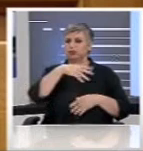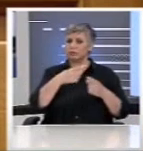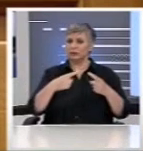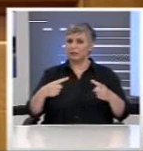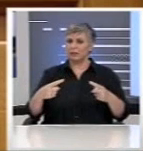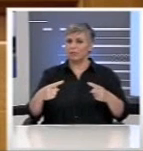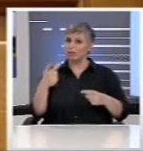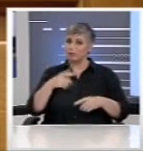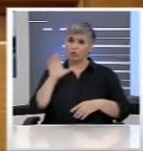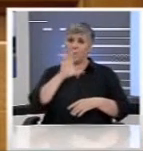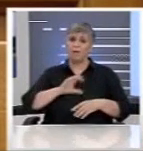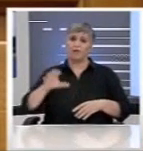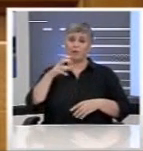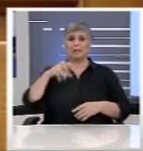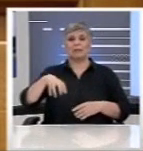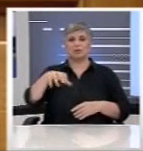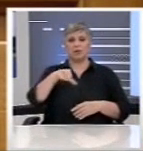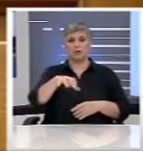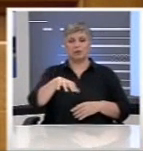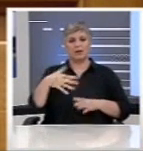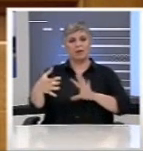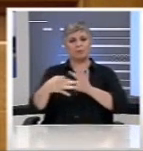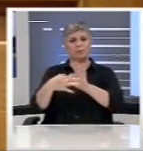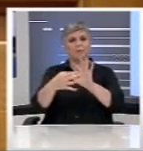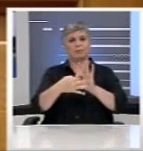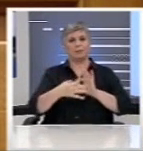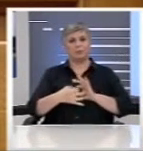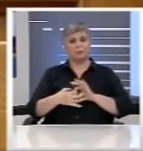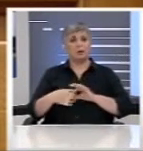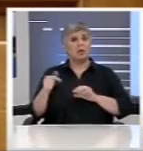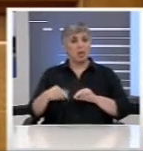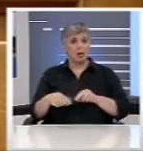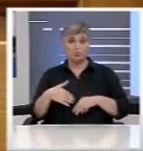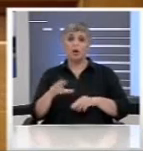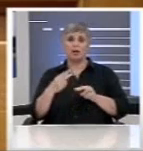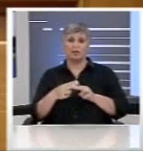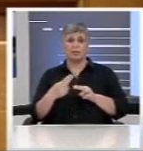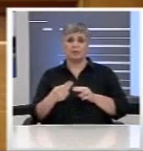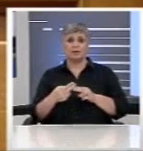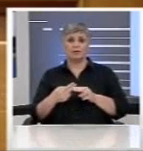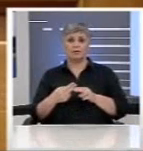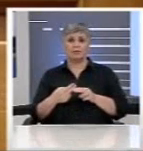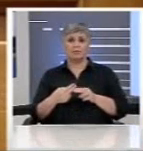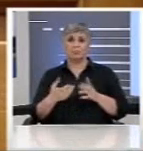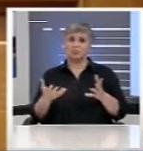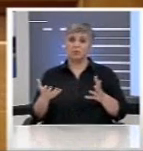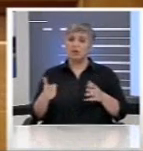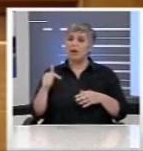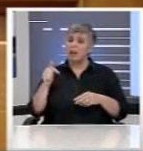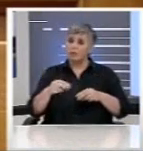Αν αυτό για σας είναι ασήμαντο, κύριε Μητσοτάκη, μας αρκεί που είναι πάρα πολύ σημαντικό για τους